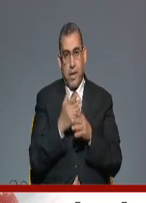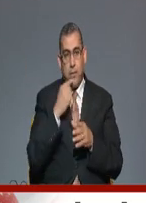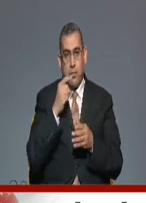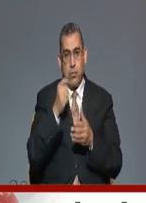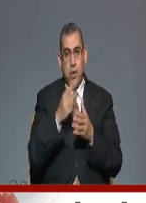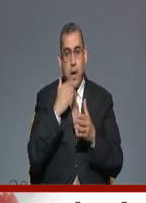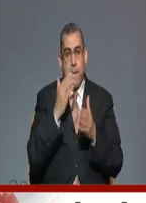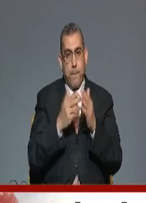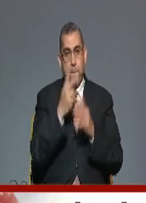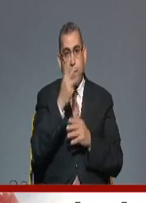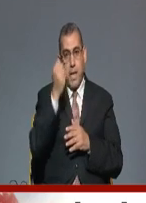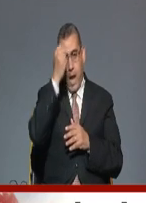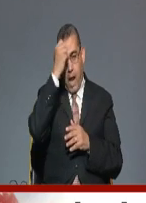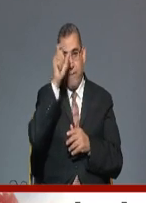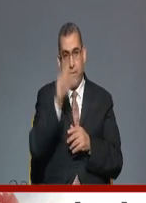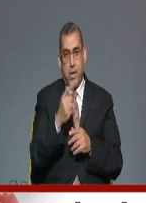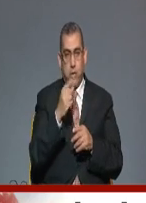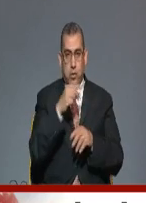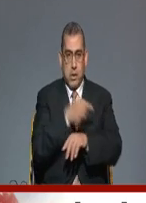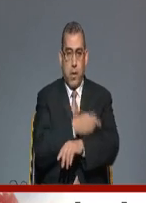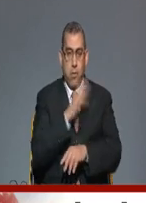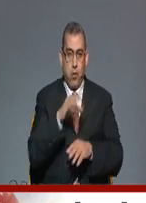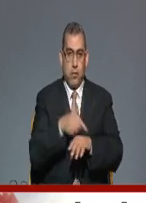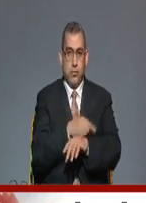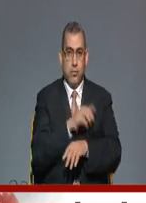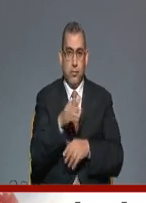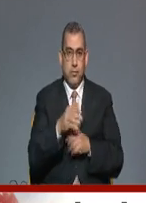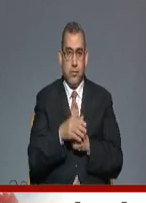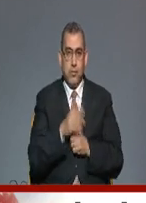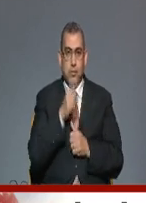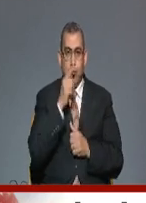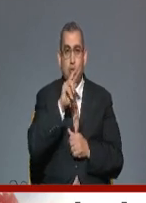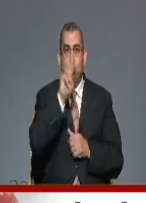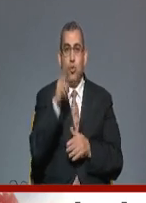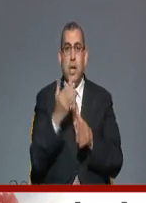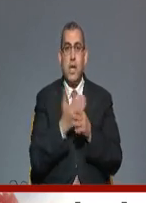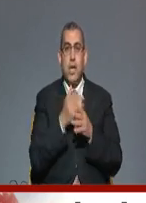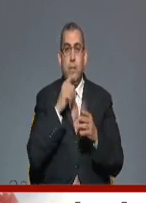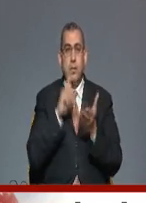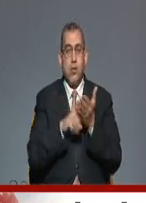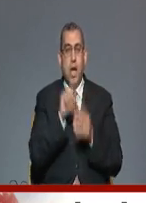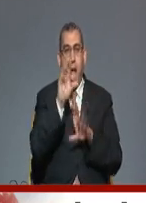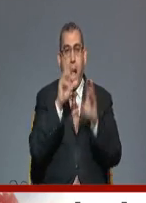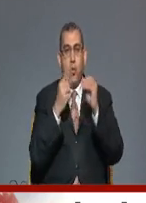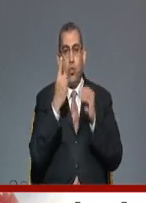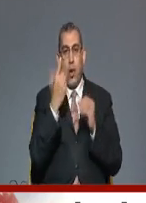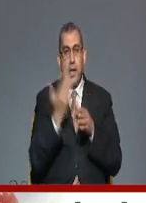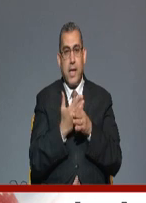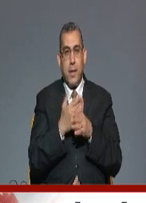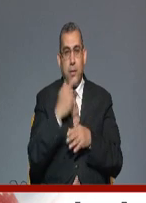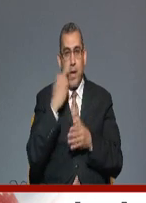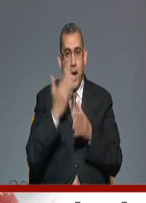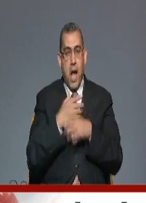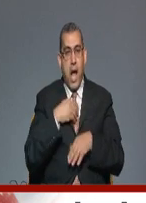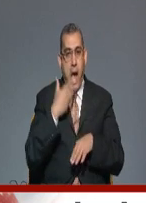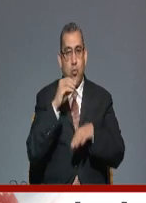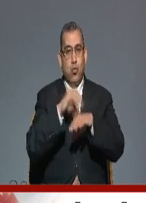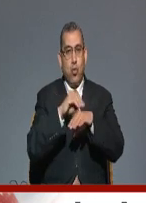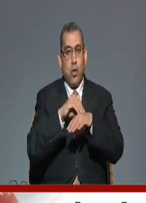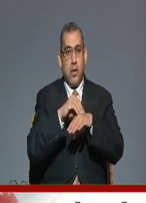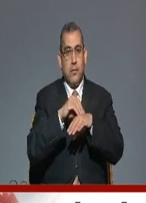الى 200,000 جنيه تكلفة. انا سألت السؤال ده من باب حاجة واحدة، ان انا عايز اقول ان